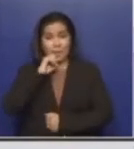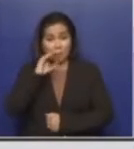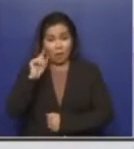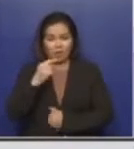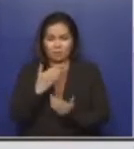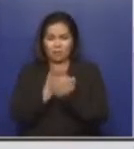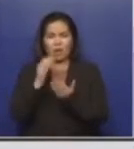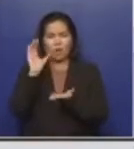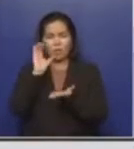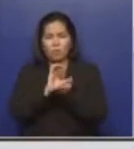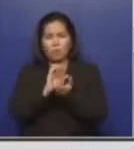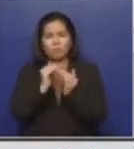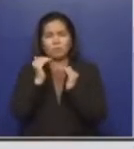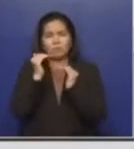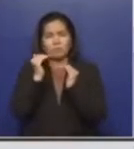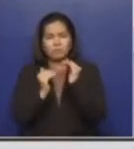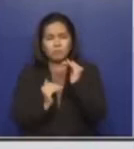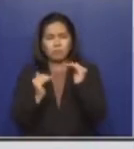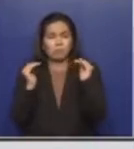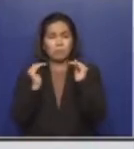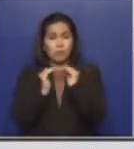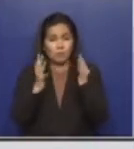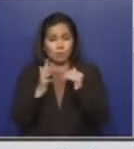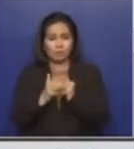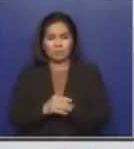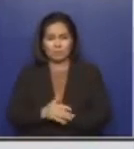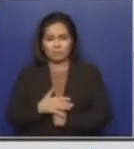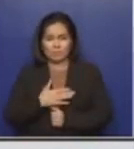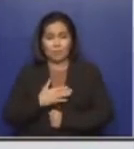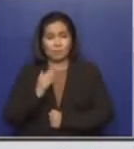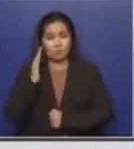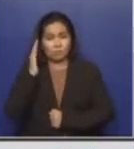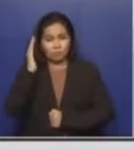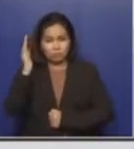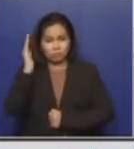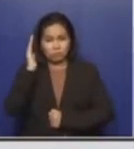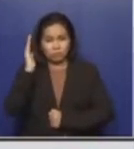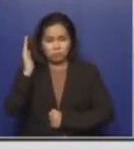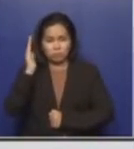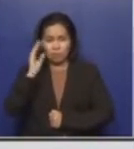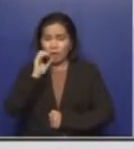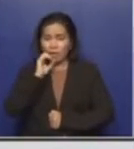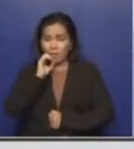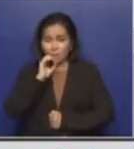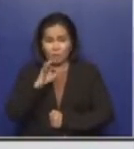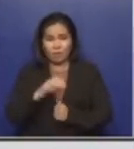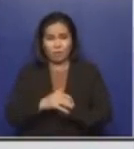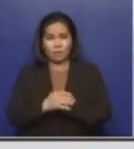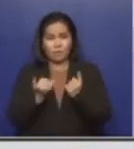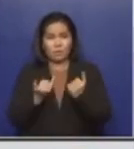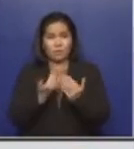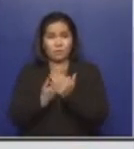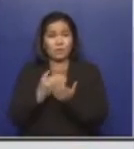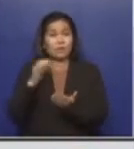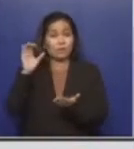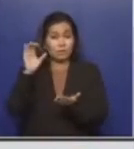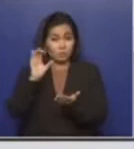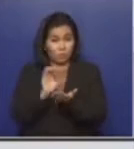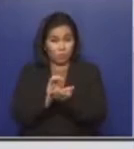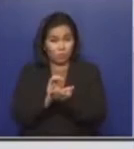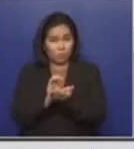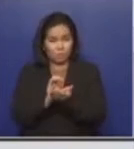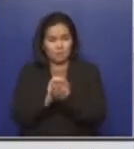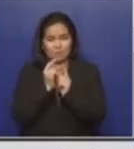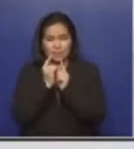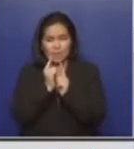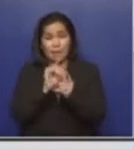มล้ำผมถึงขออภิปรายในลักษณะว่าวันนี้งบประมาณที่ตั้งขึ้น